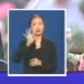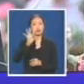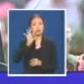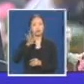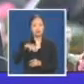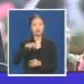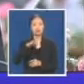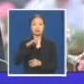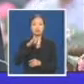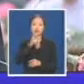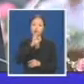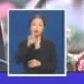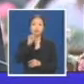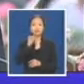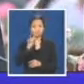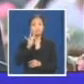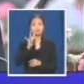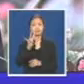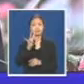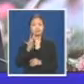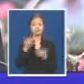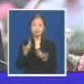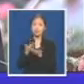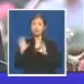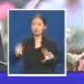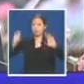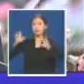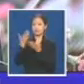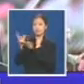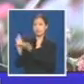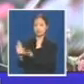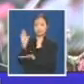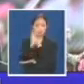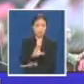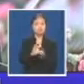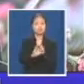125,927 รายงบประมาณสนับสนุนจากรัฐรวม